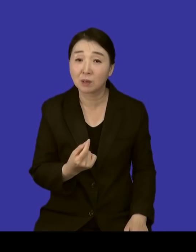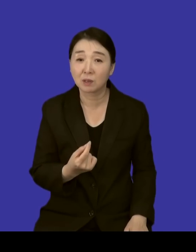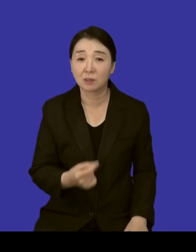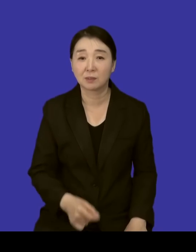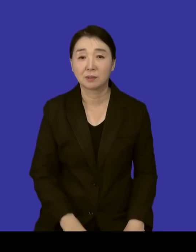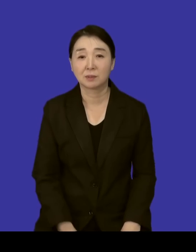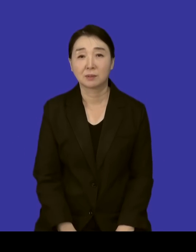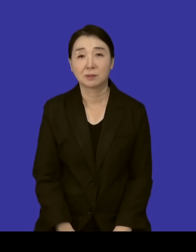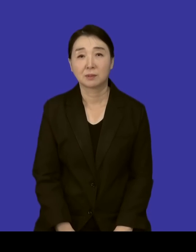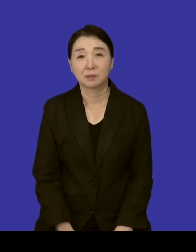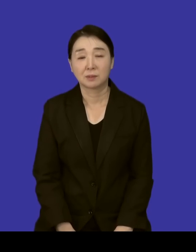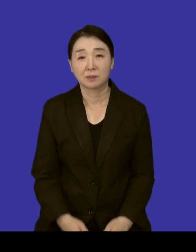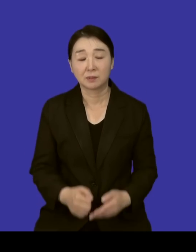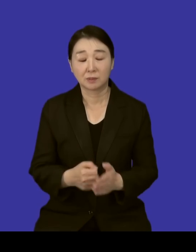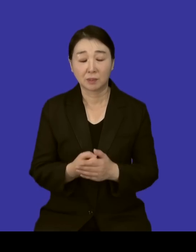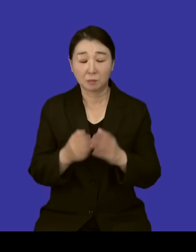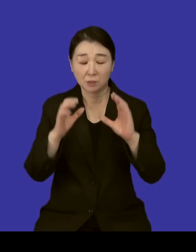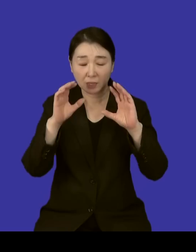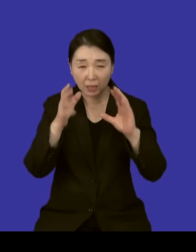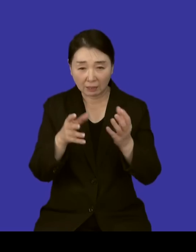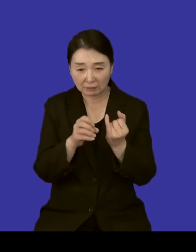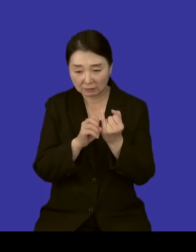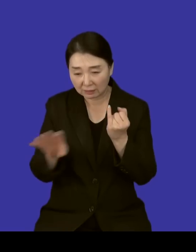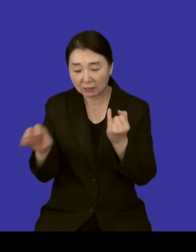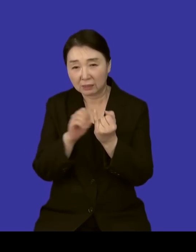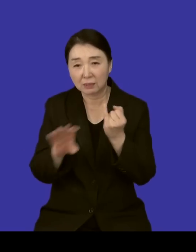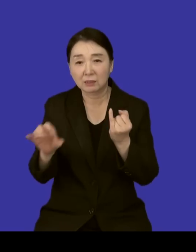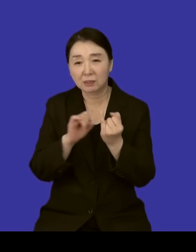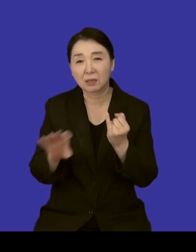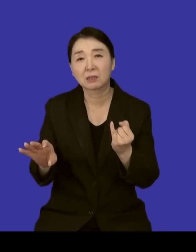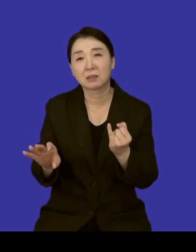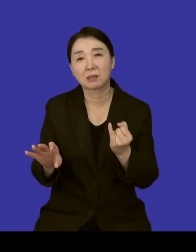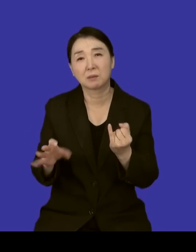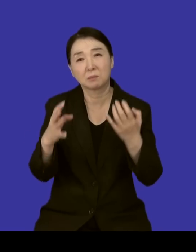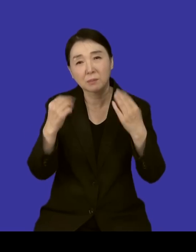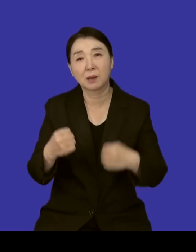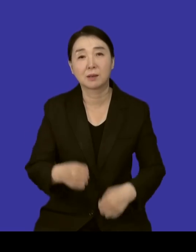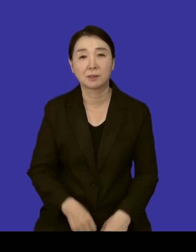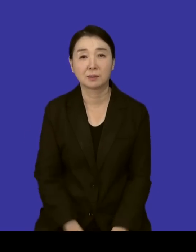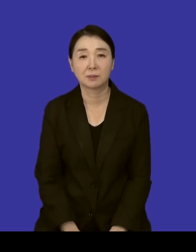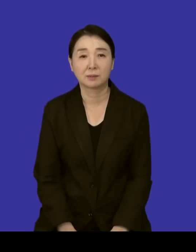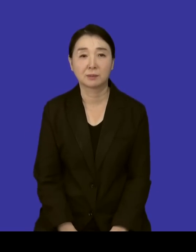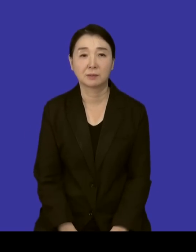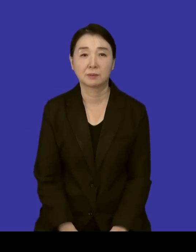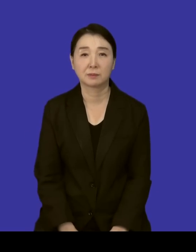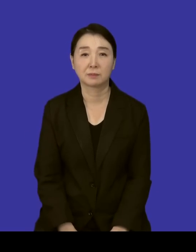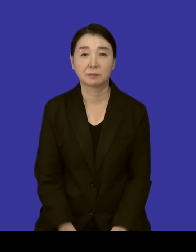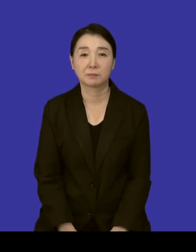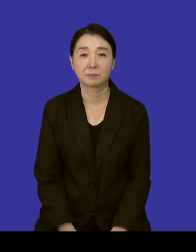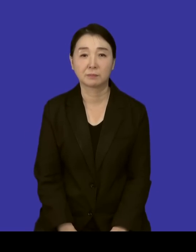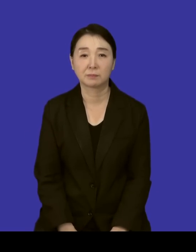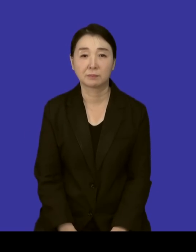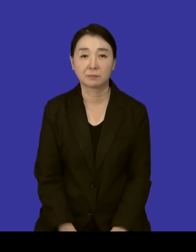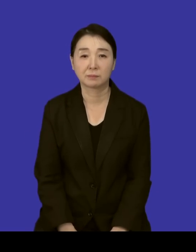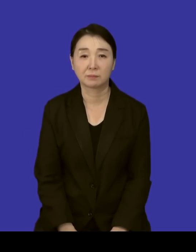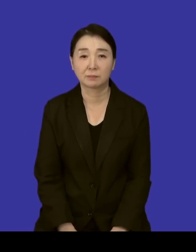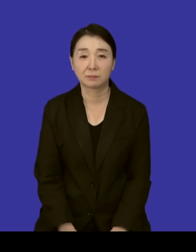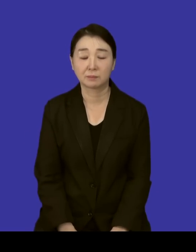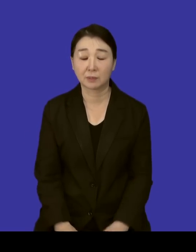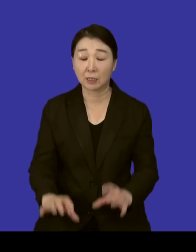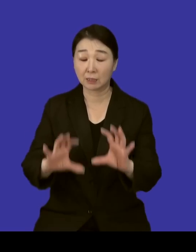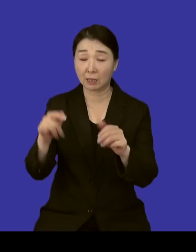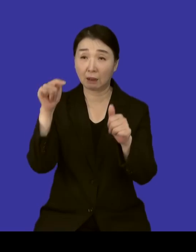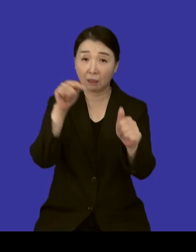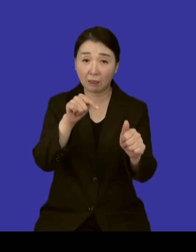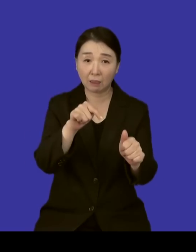그래서 완전히 낙태가 국시였잖아요 그때. 그래요. 예. 그러니까 그게 나라가 하려니까